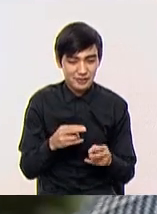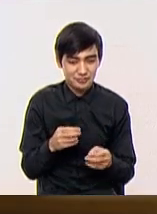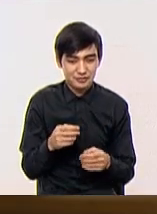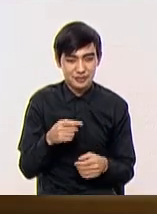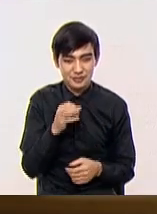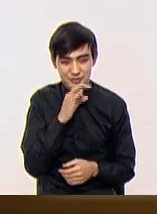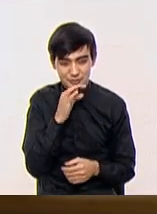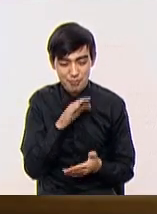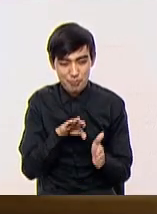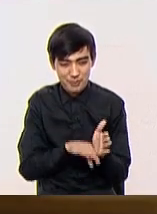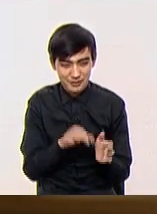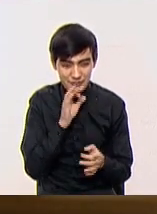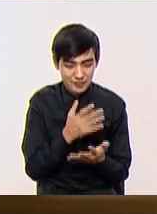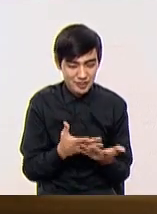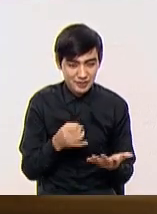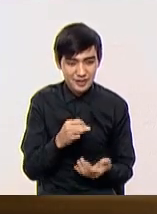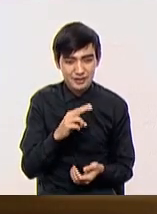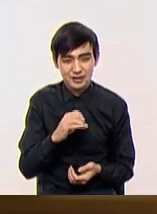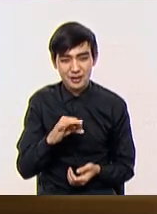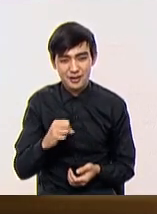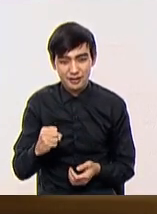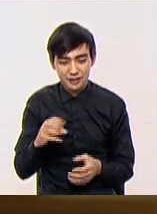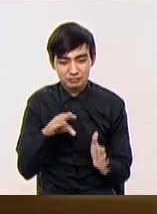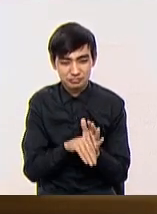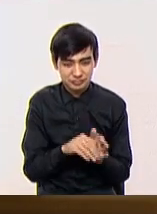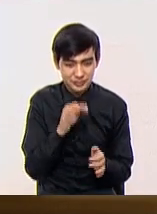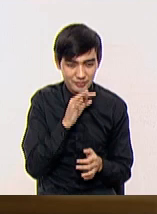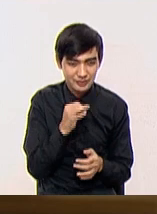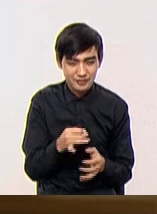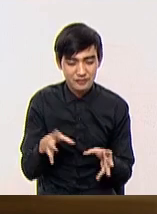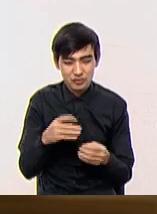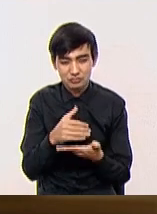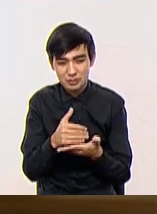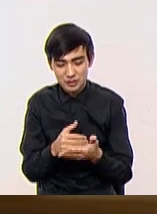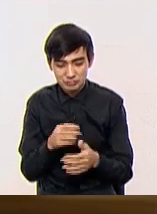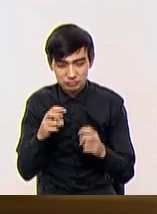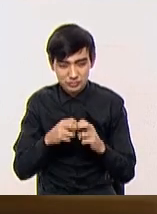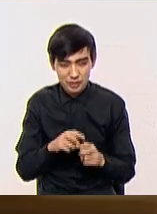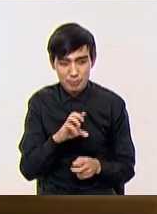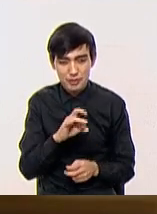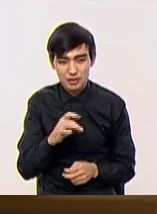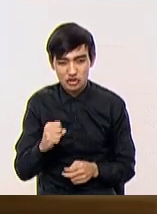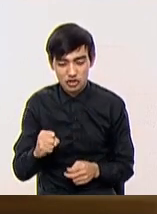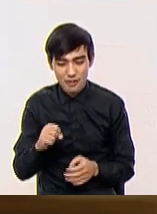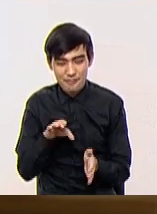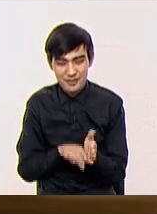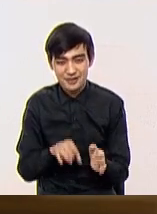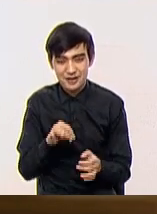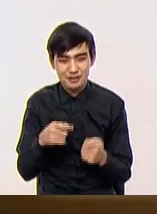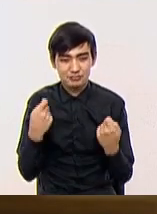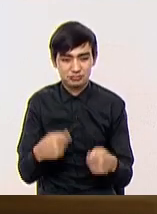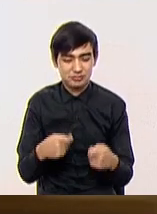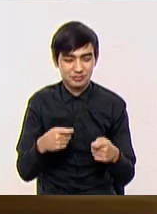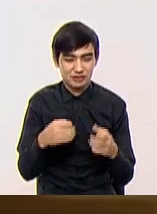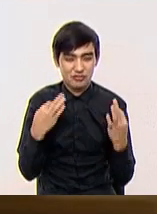дәрі-дәрмектер, гомеопатиялық, диеталық қоспалар, дәрумендер бойынша қарастырылады. Олардың барлығы да биржадан тыс және еркін сатылымда. Екінші